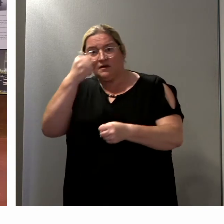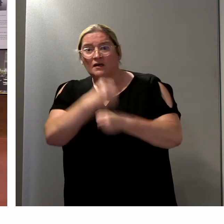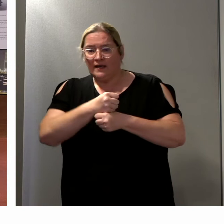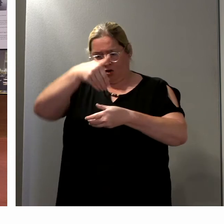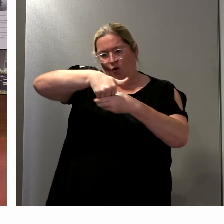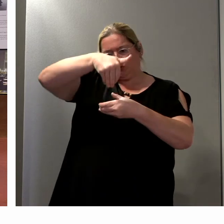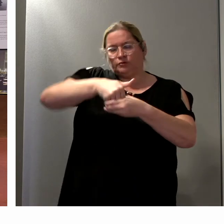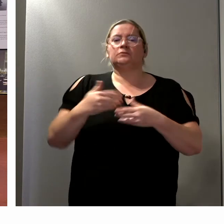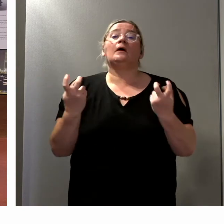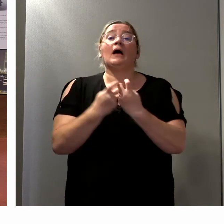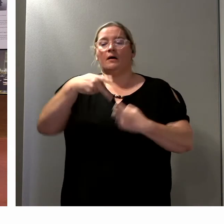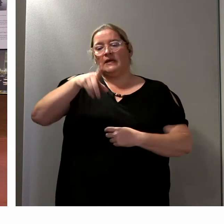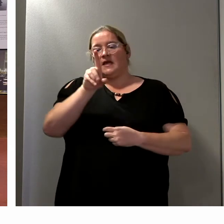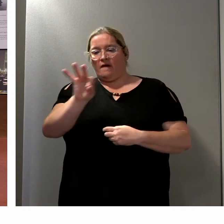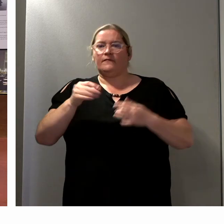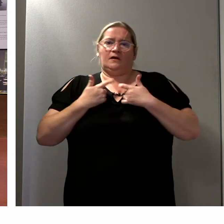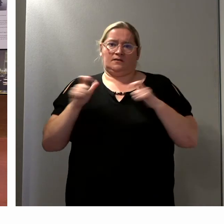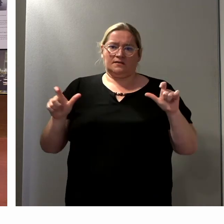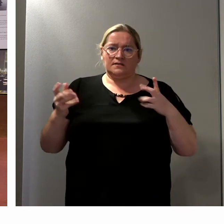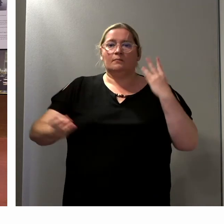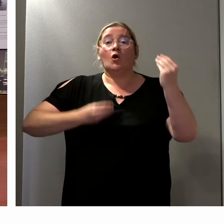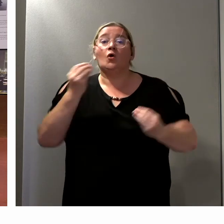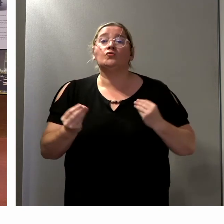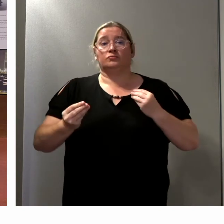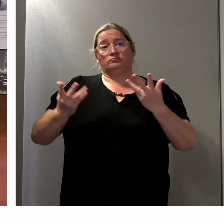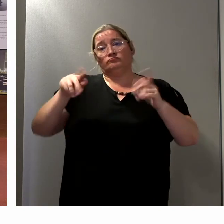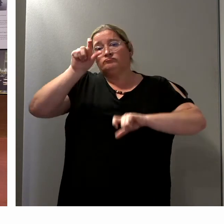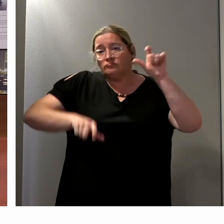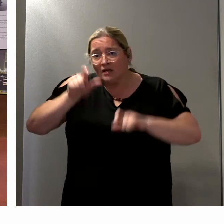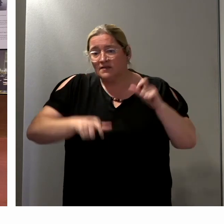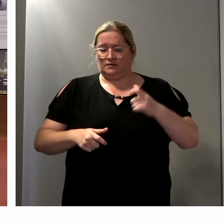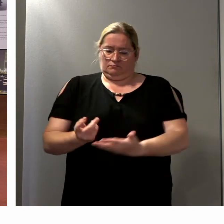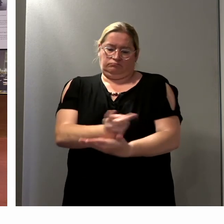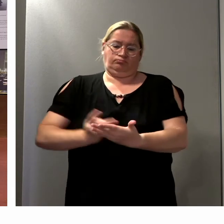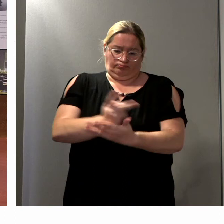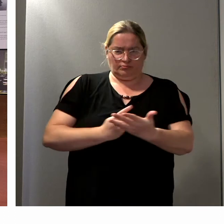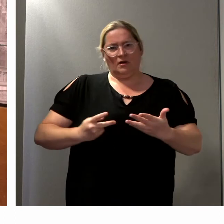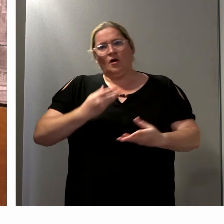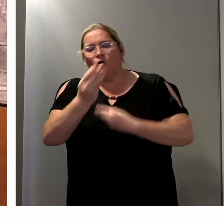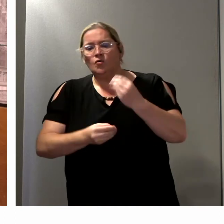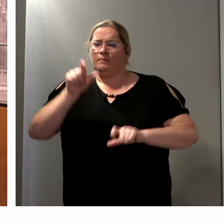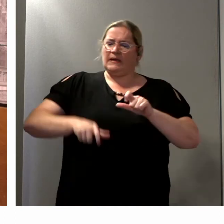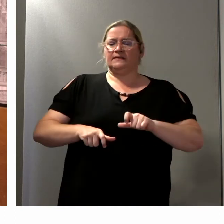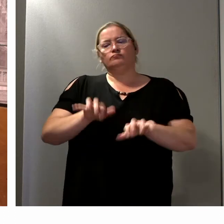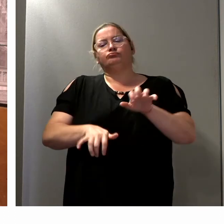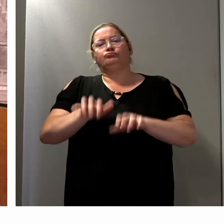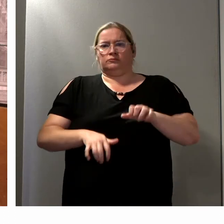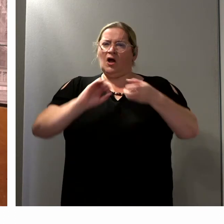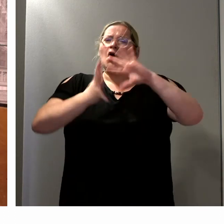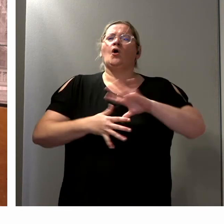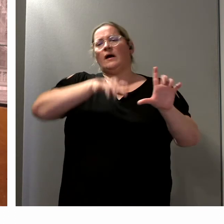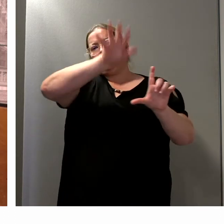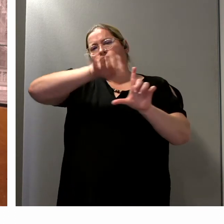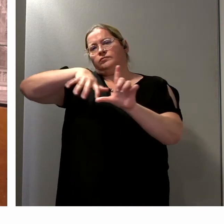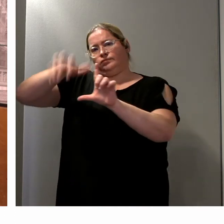contenu directement. Je pense à du PDF accessible ou à des graphistes ou bien simplement à des rédacteurs web pour vraiment aller plus loin sur la